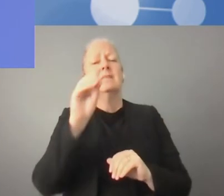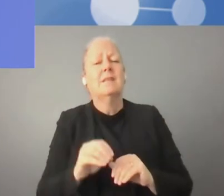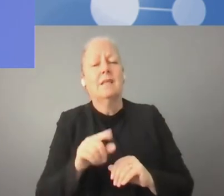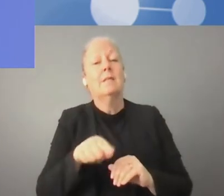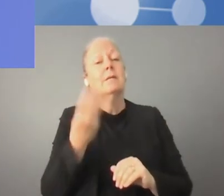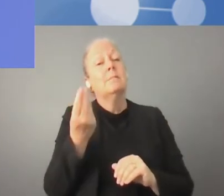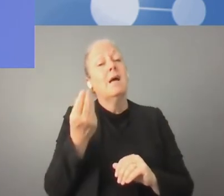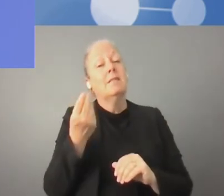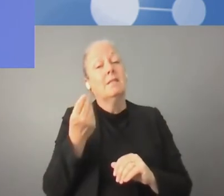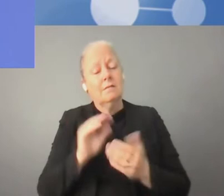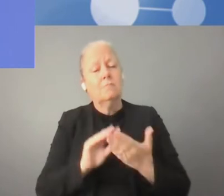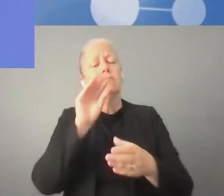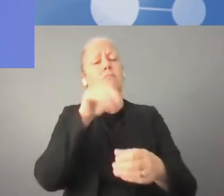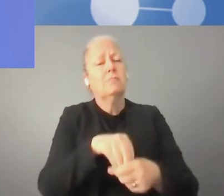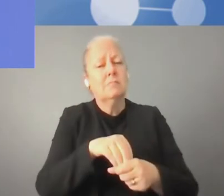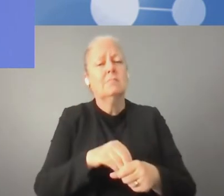的